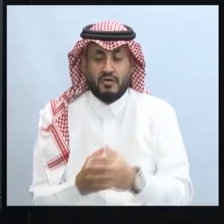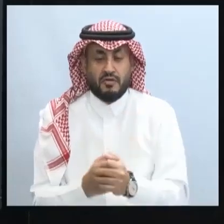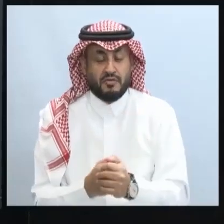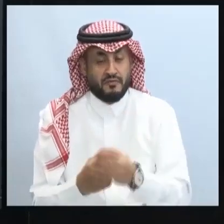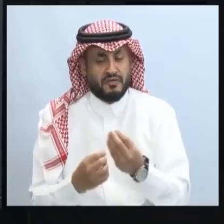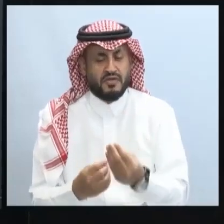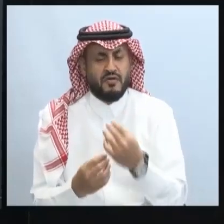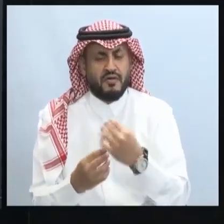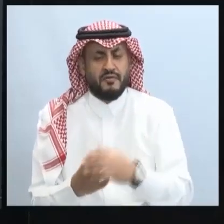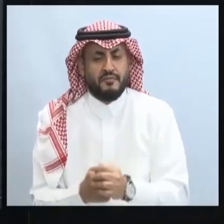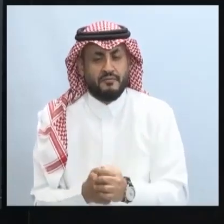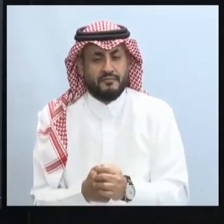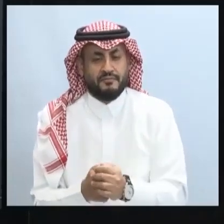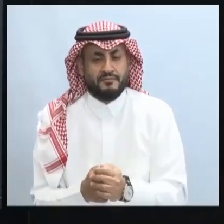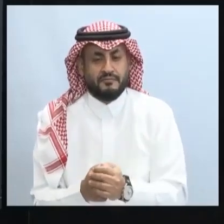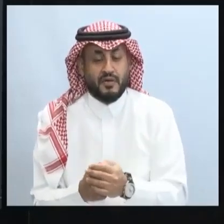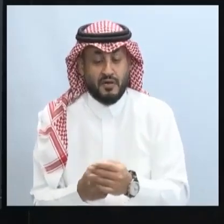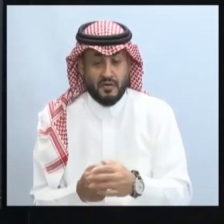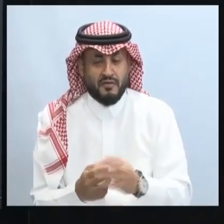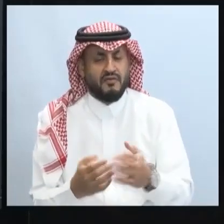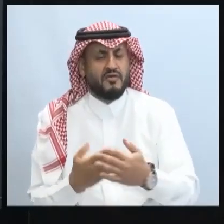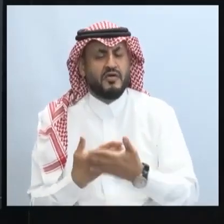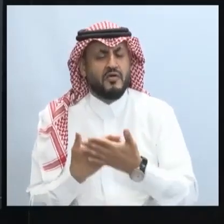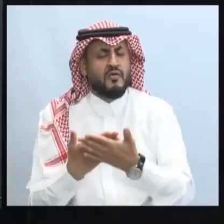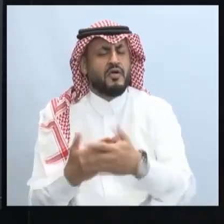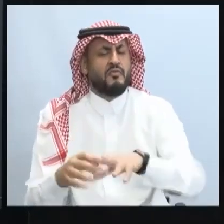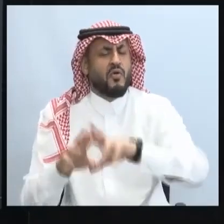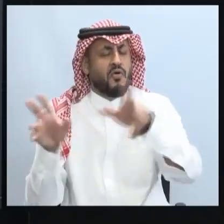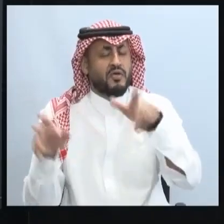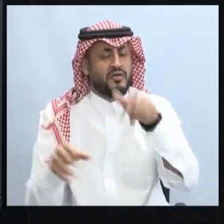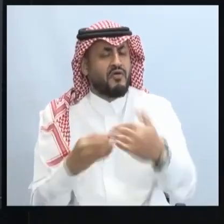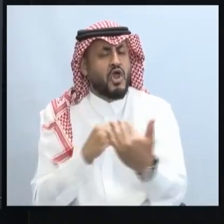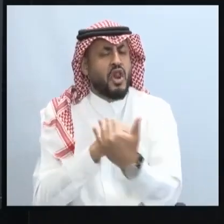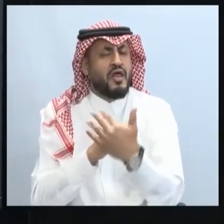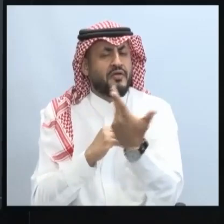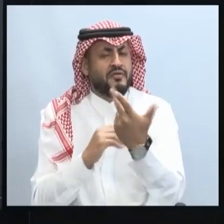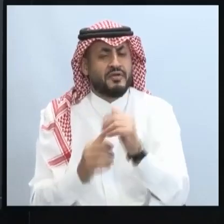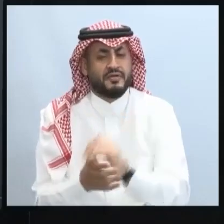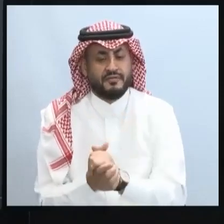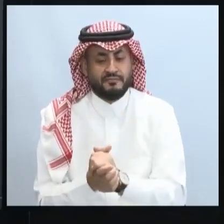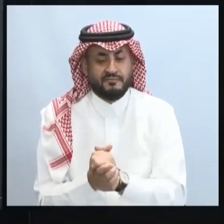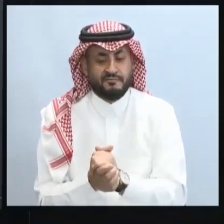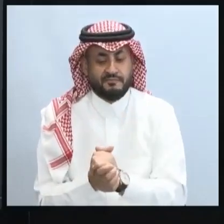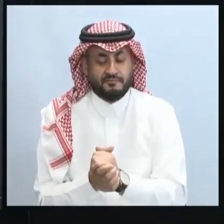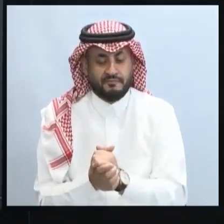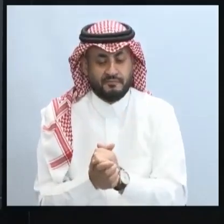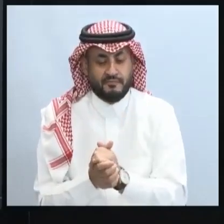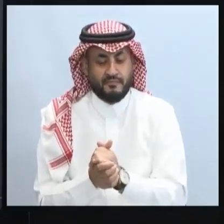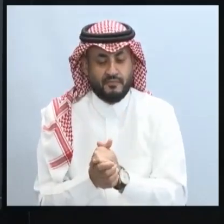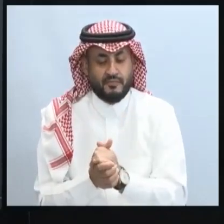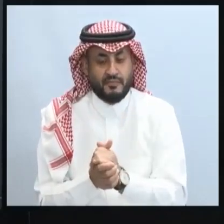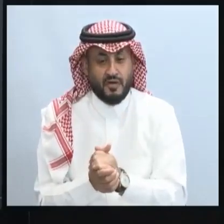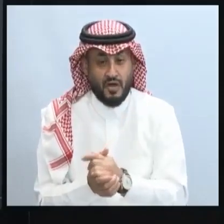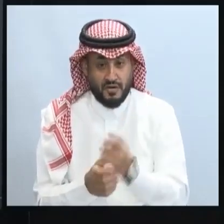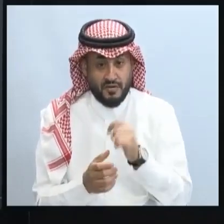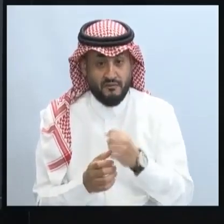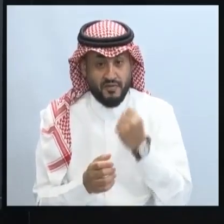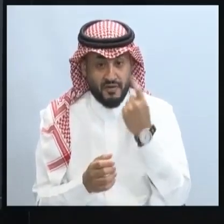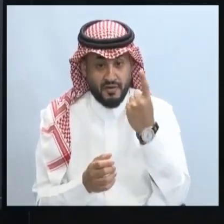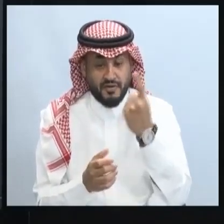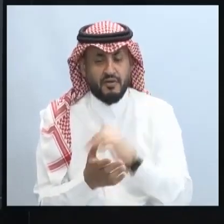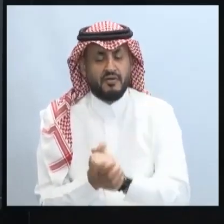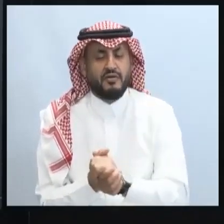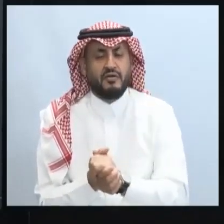متواضع كيف يخدم الناس صلى الله عليه وسلم كيف يعلم الناس ولذلك نحن نشهد انه صلى الله عليه وسلم